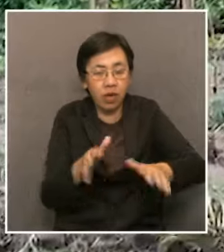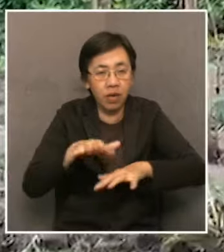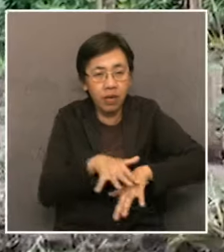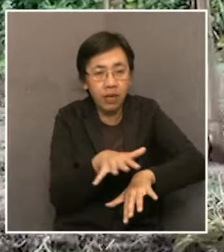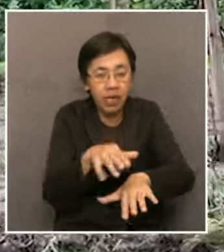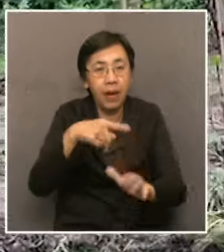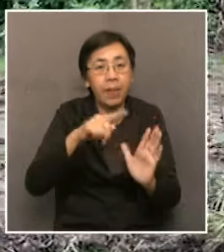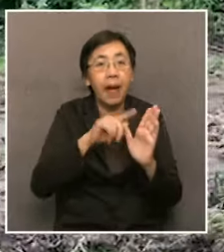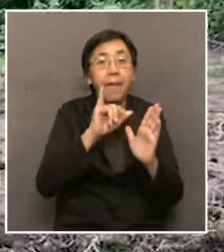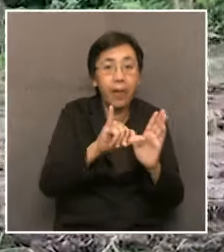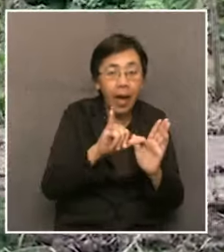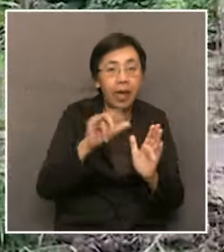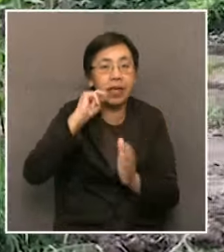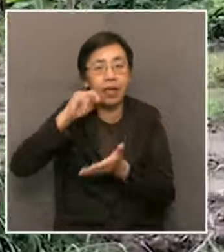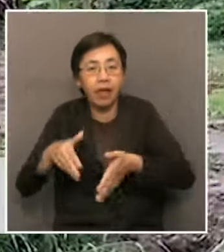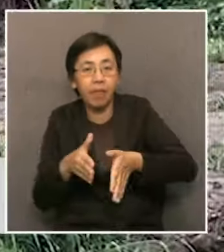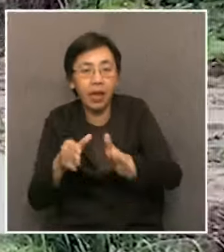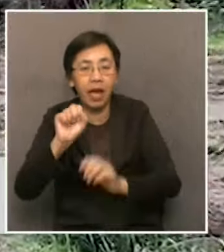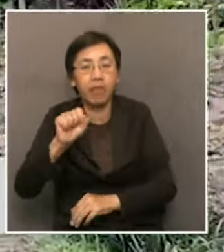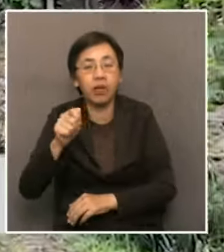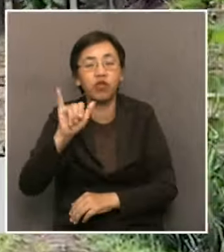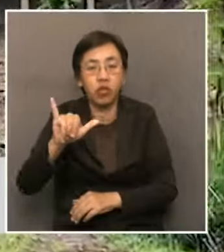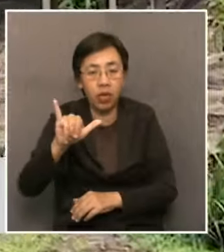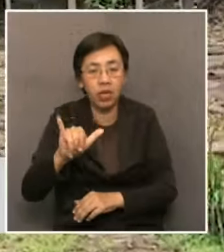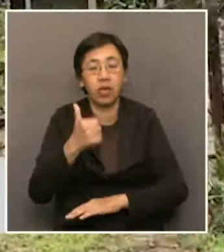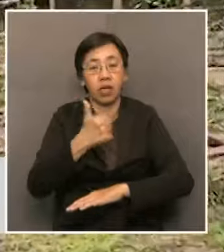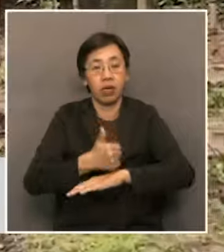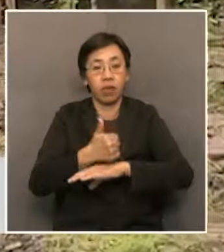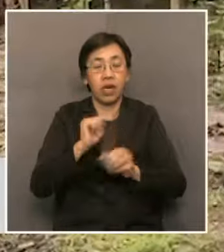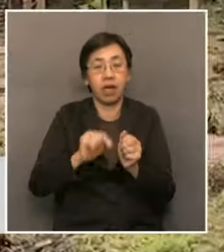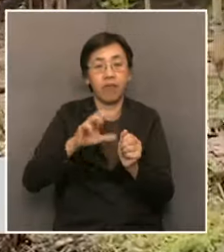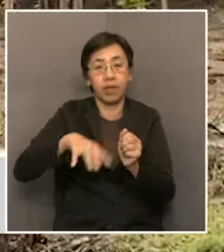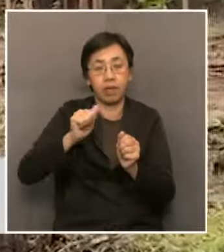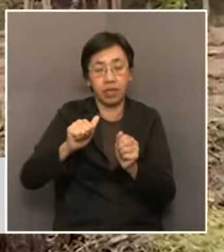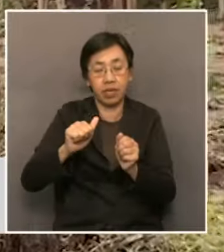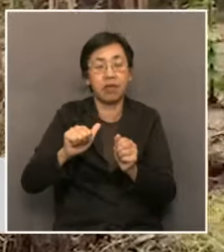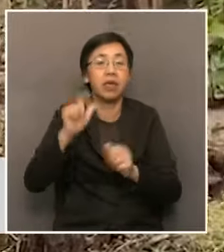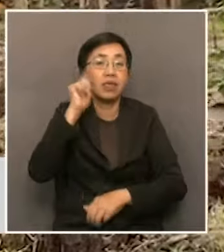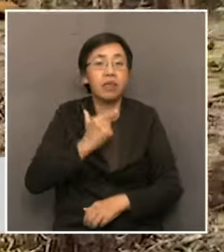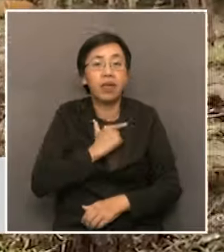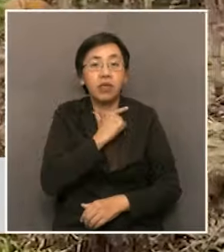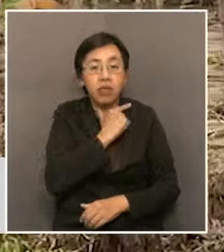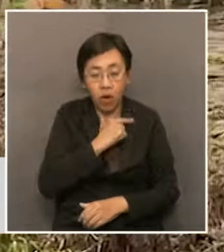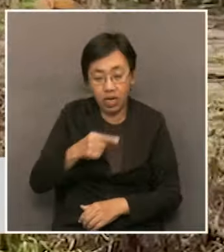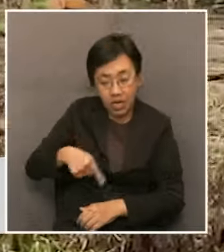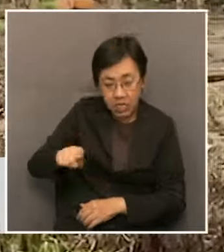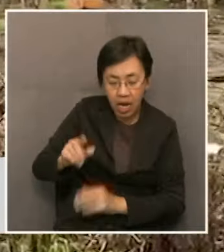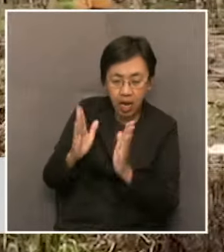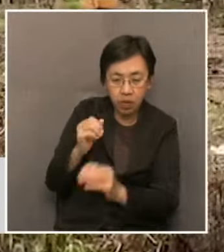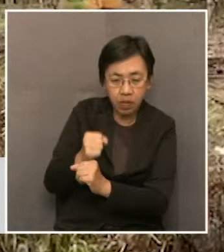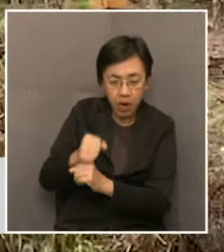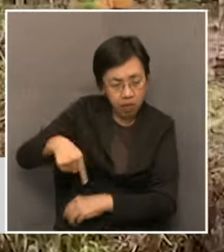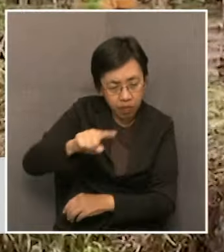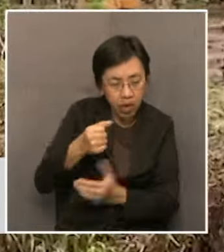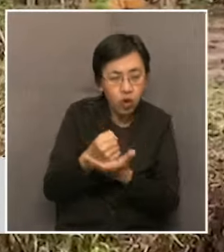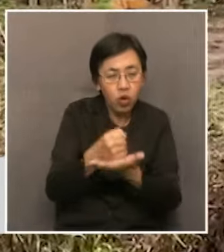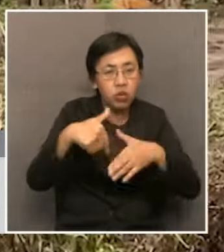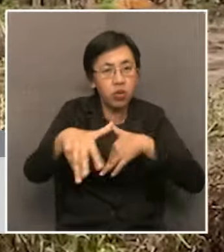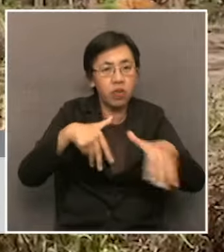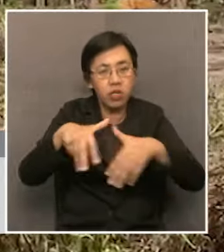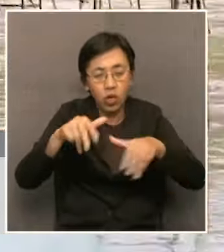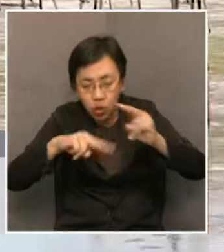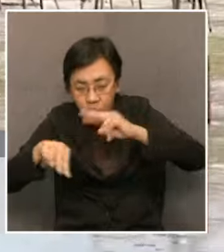ายครับทั้งในอำเภอเมืองแม่ฮ่องสอนเนี่ยก็สั่งการไปแล้วครับให้เจ้าหน้าที่ไปตรวจสอบไปช่วยเหลือประชาชนเป็นการด่วนเหตุน้